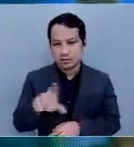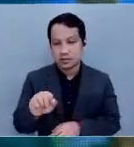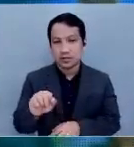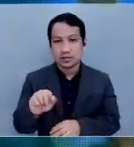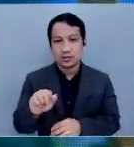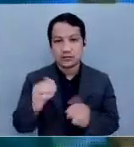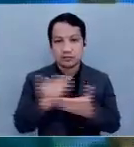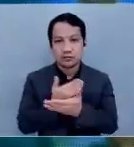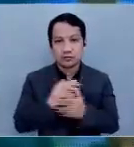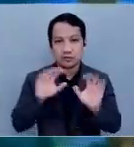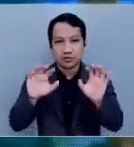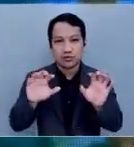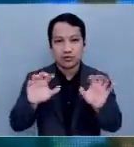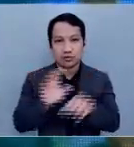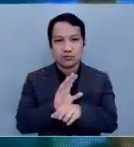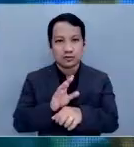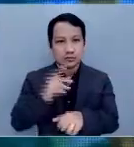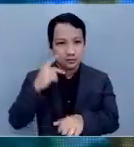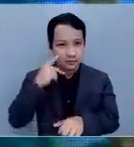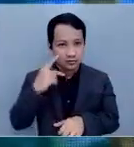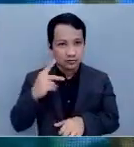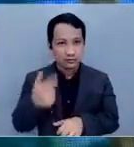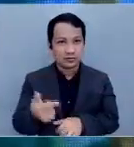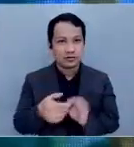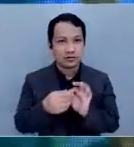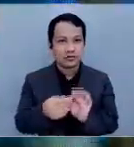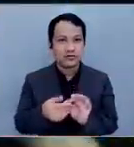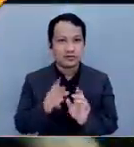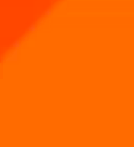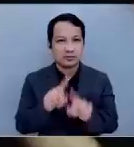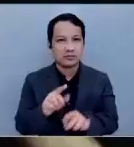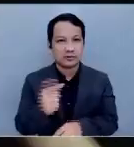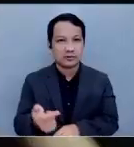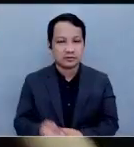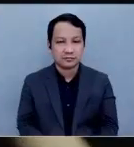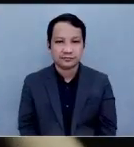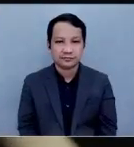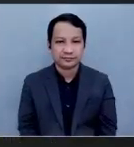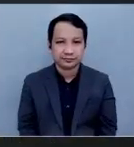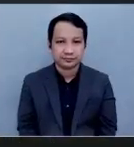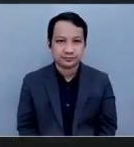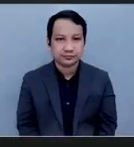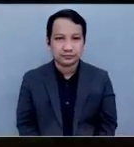unang horror film ni Piolo Pascual. Narito ang report.